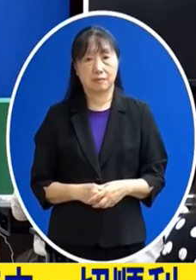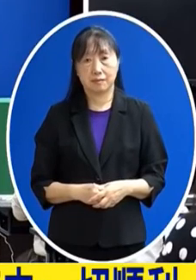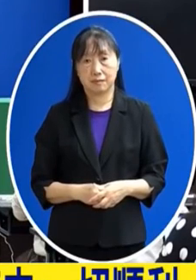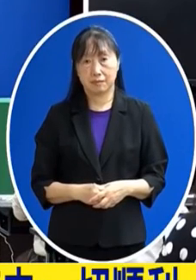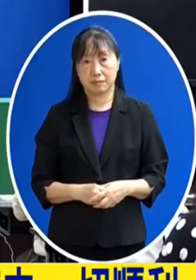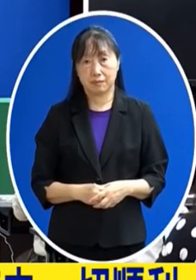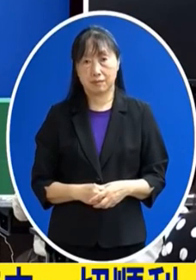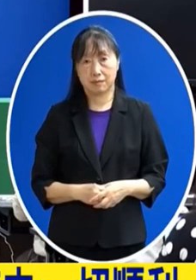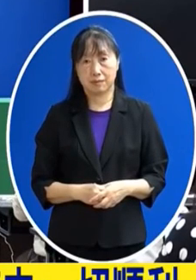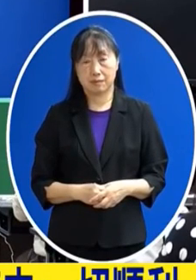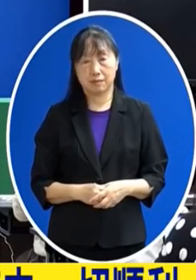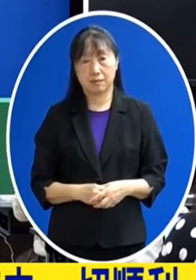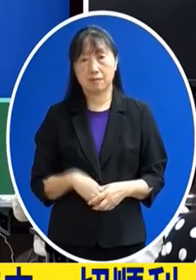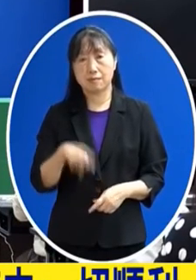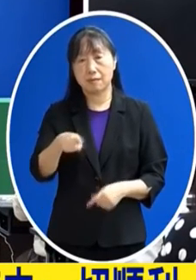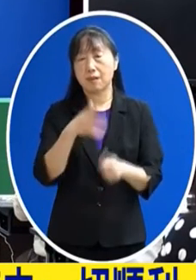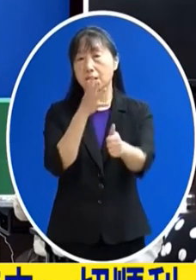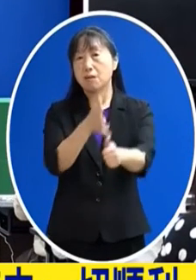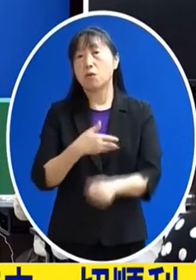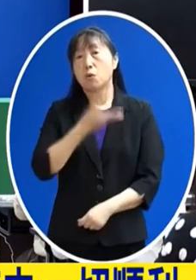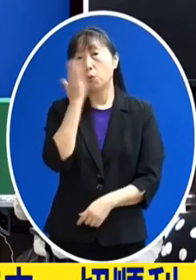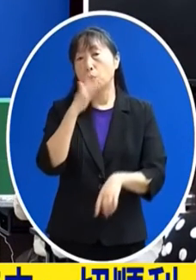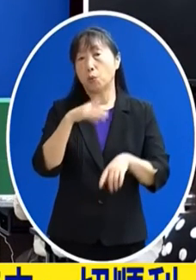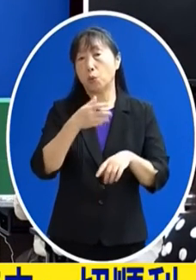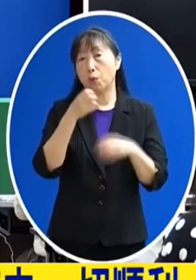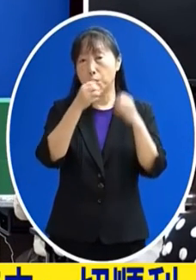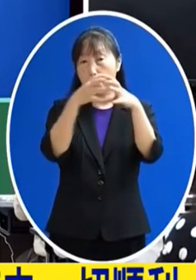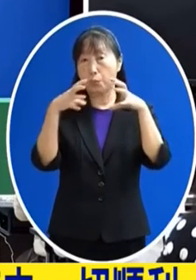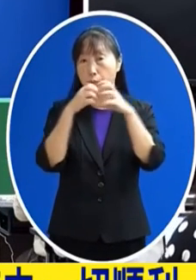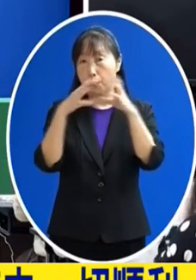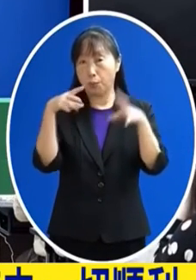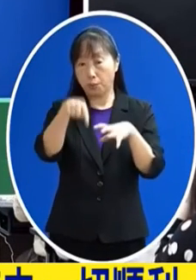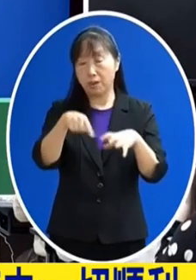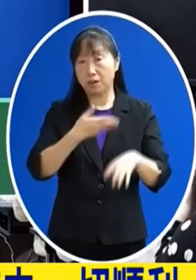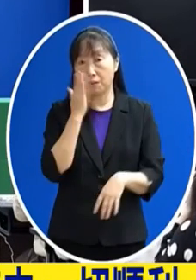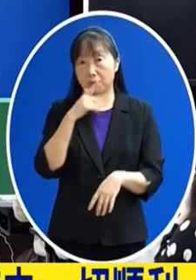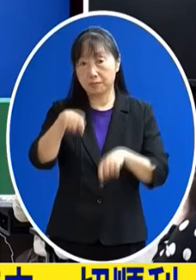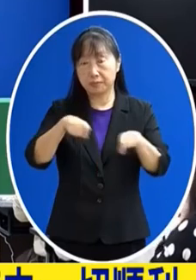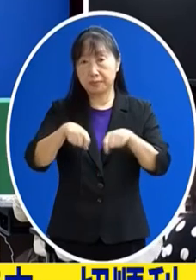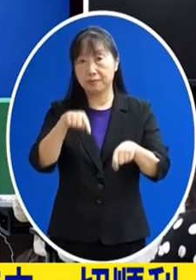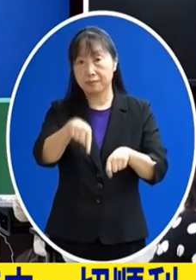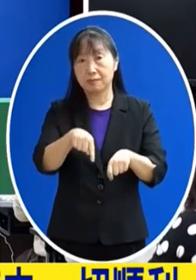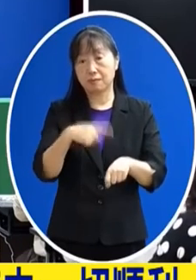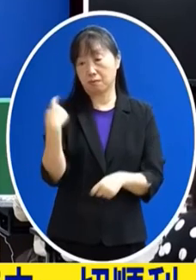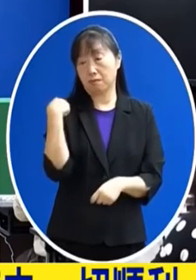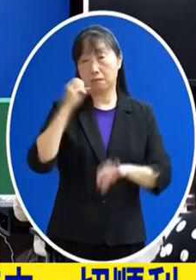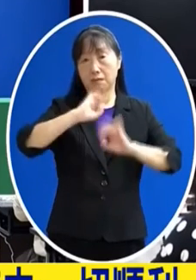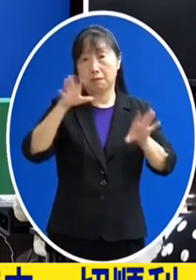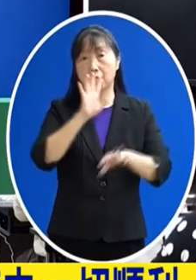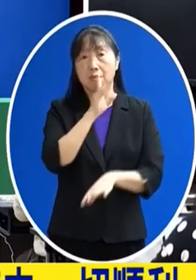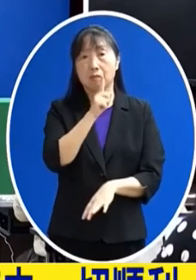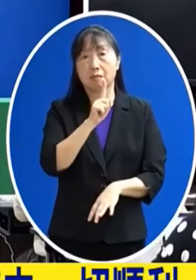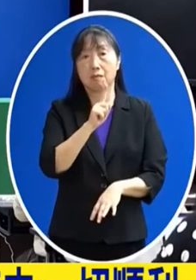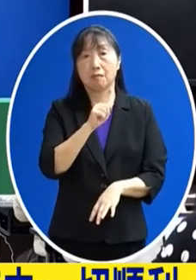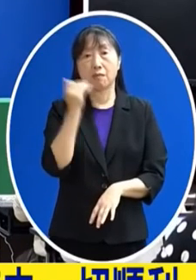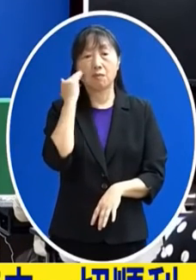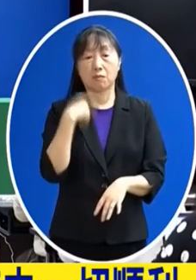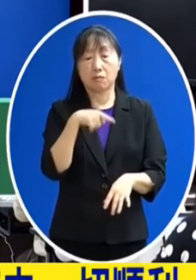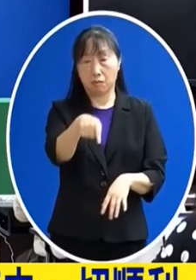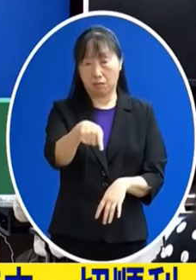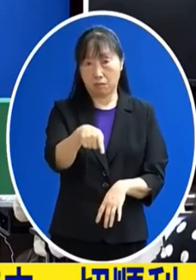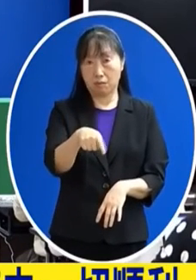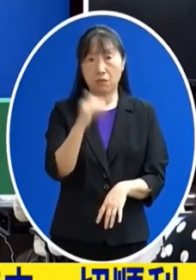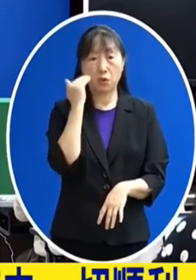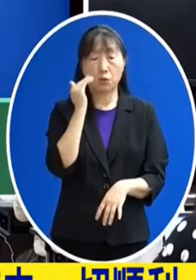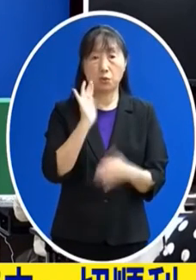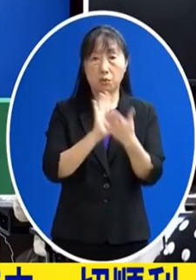指挥官您好，想请问一下旅游泡泡的部分啊，因为昨天其实发言人有特别讲到说，就是未来如果旅游泡泡成